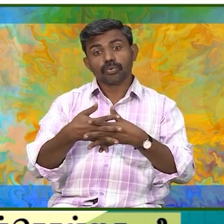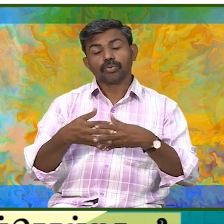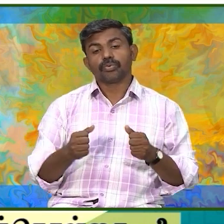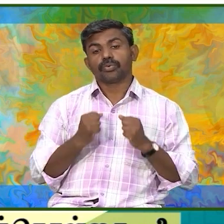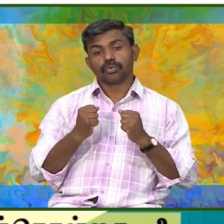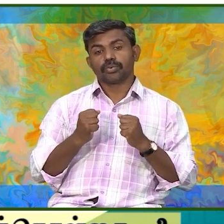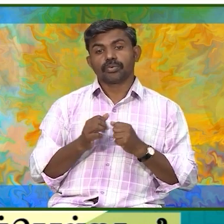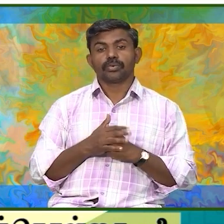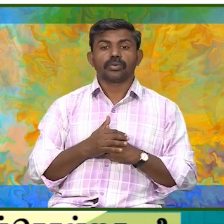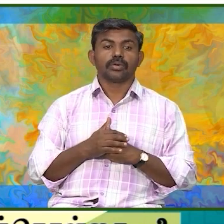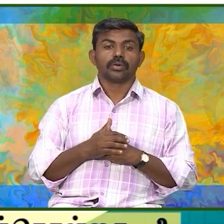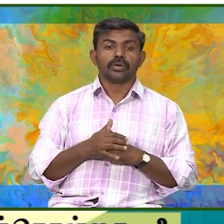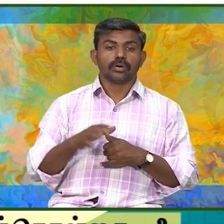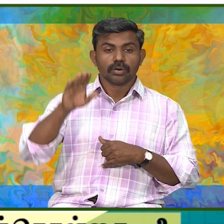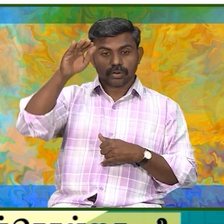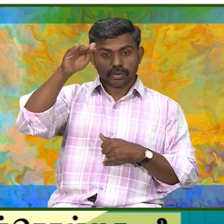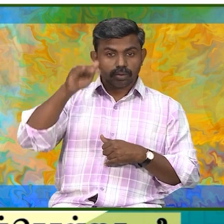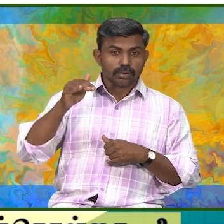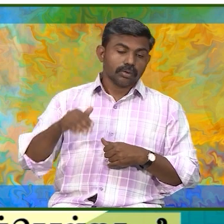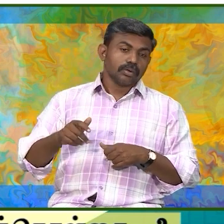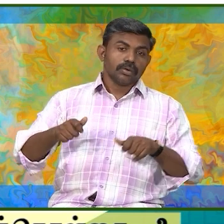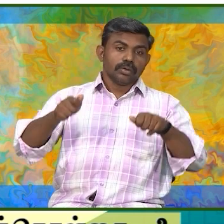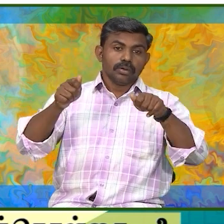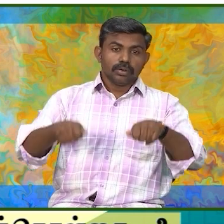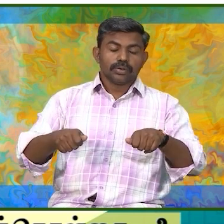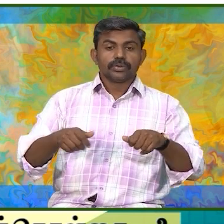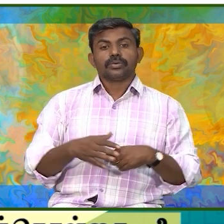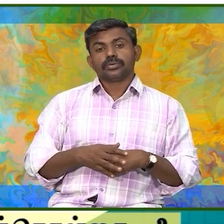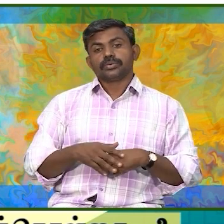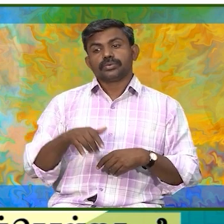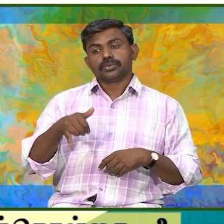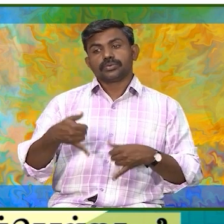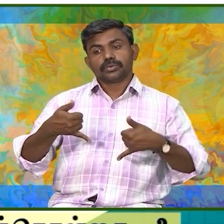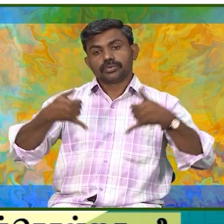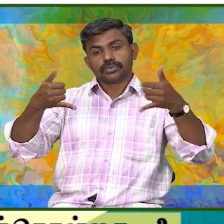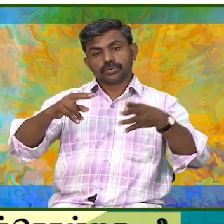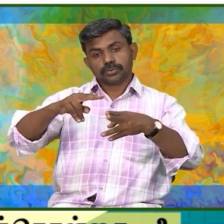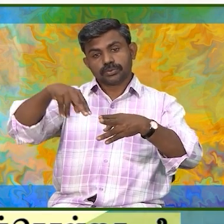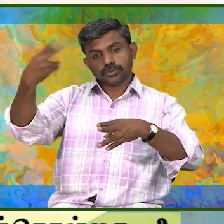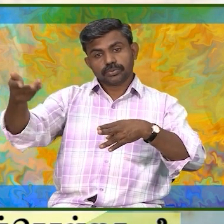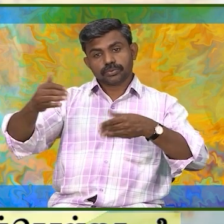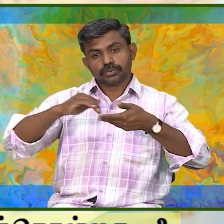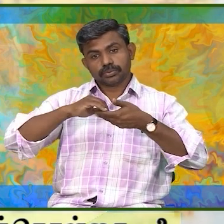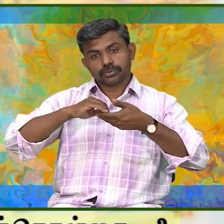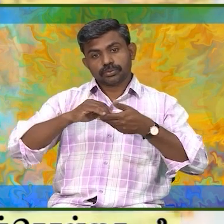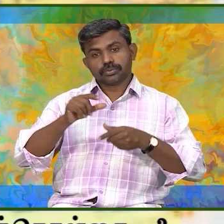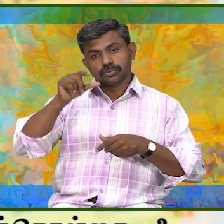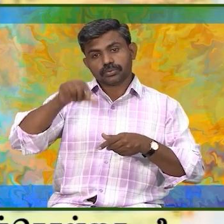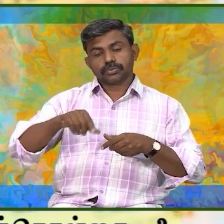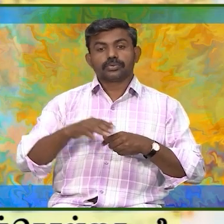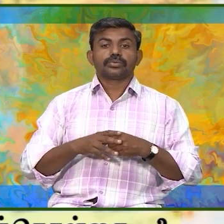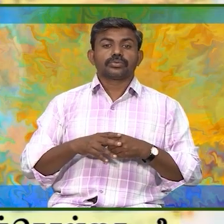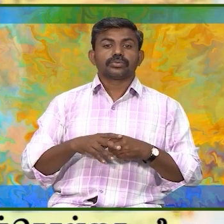கொள்ளும் என்பதை வரையறுக்கும் அரசியல் இலக்கு தான் இந்த இறையாண்மை வெளியுறவு கொள்கை. சரியா, இந்த